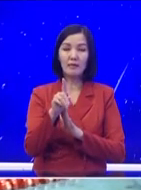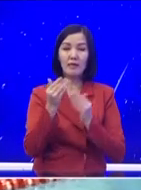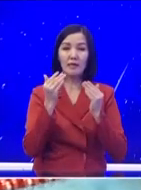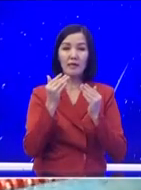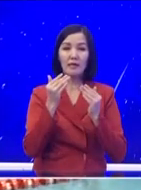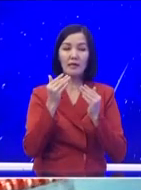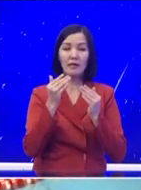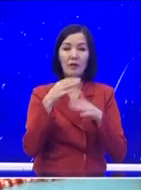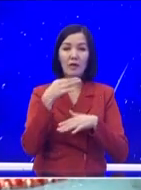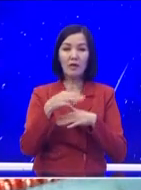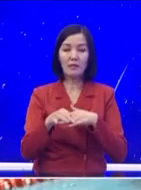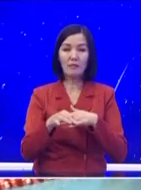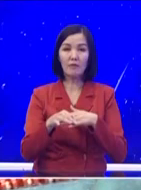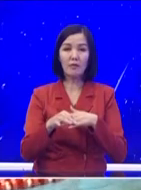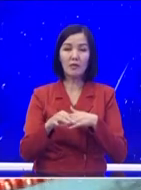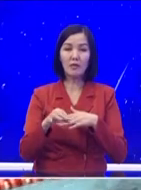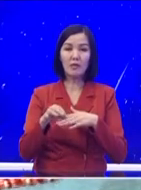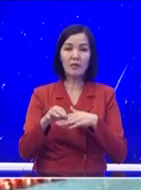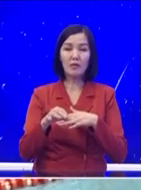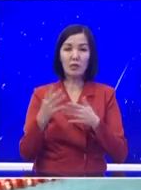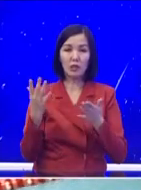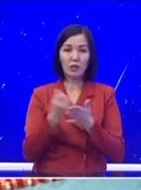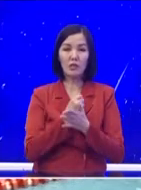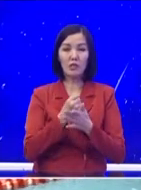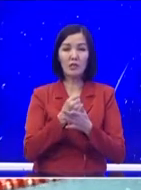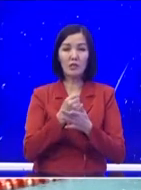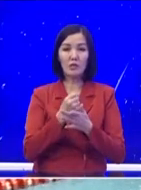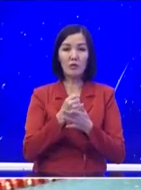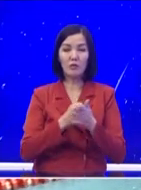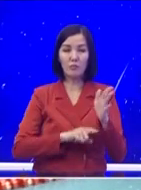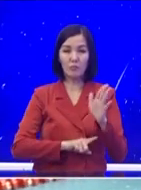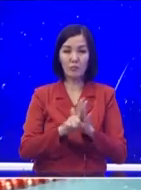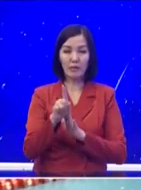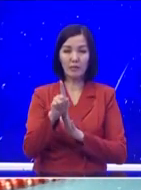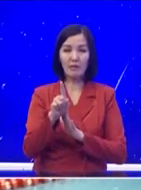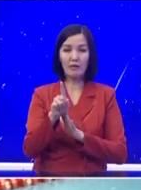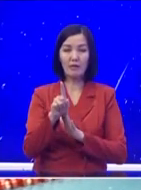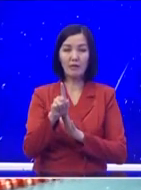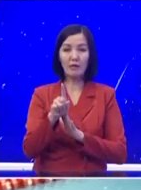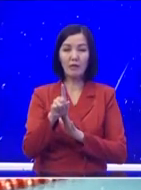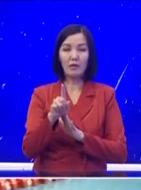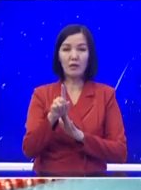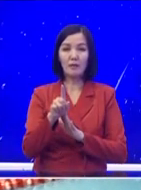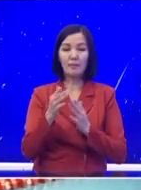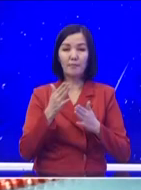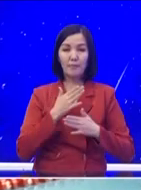Қазанда уже чемпион облыстар уже жетістікке жетті балалар уже. Чемпион облыстар бар бізде. Енді